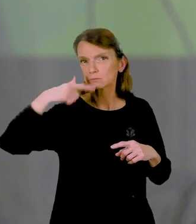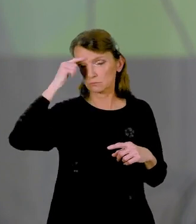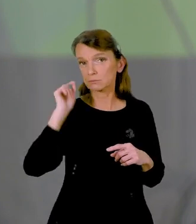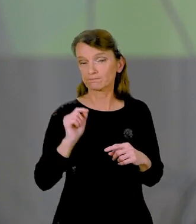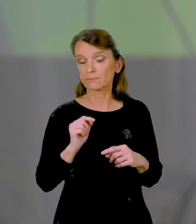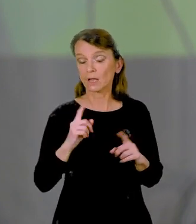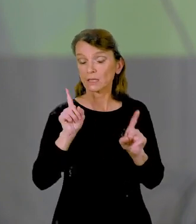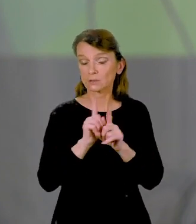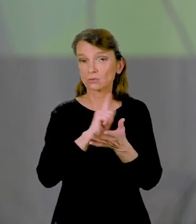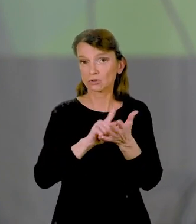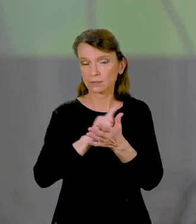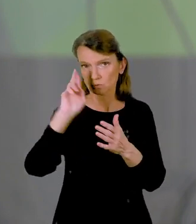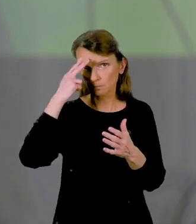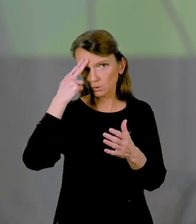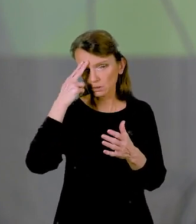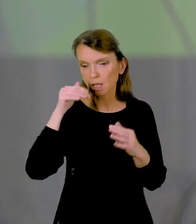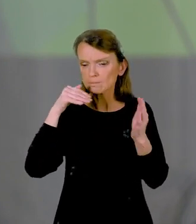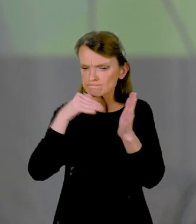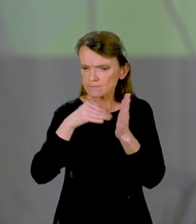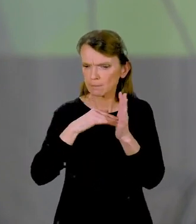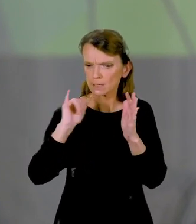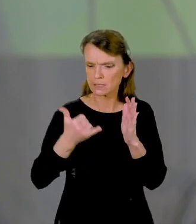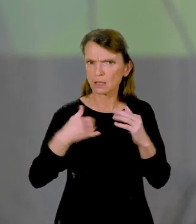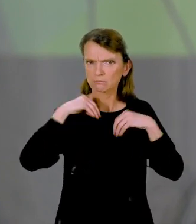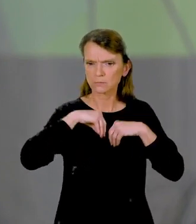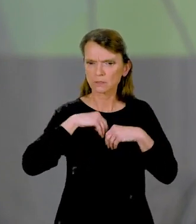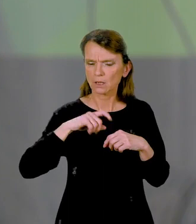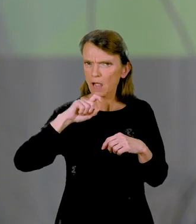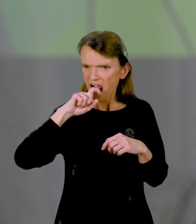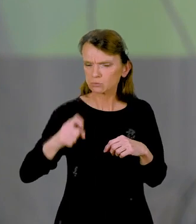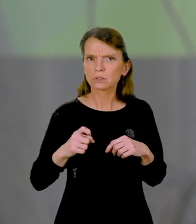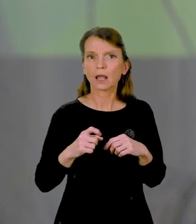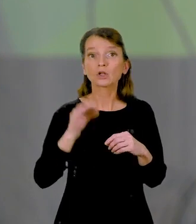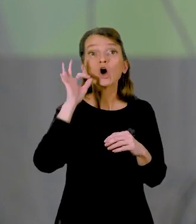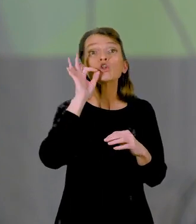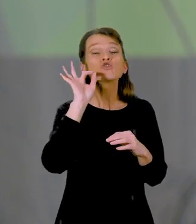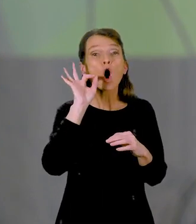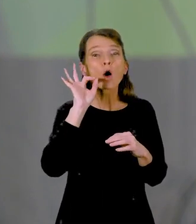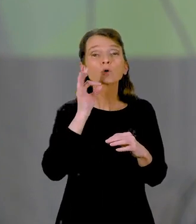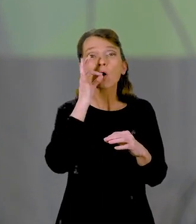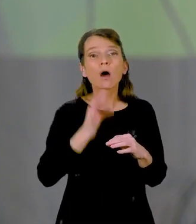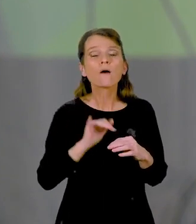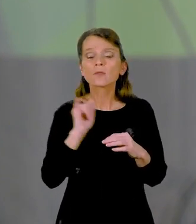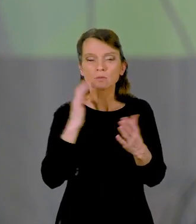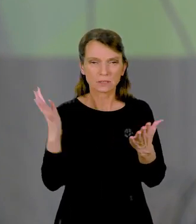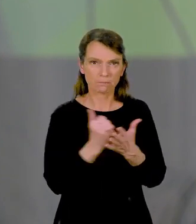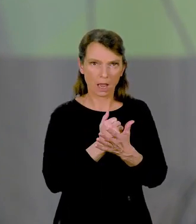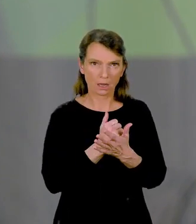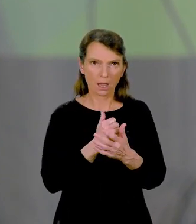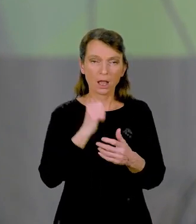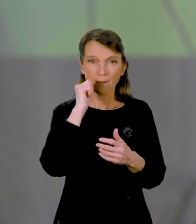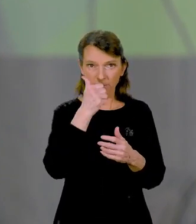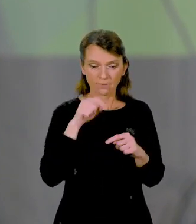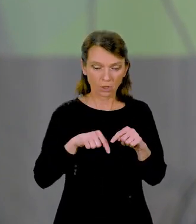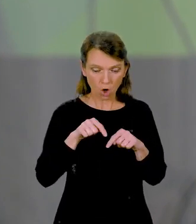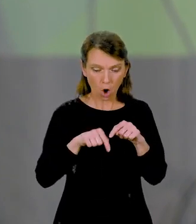hkrati spozna tudi to, da je potrebno biti vztrajen, da dobro vedno zmaga in da so nemara prvi koraki